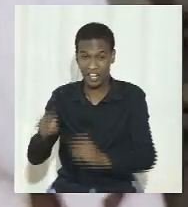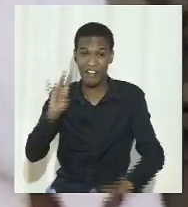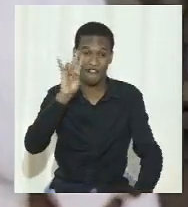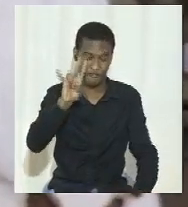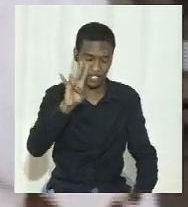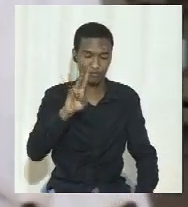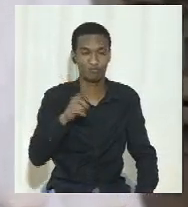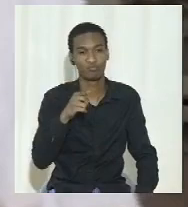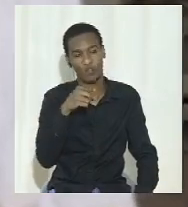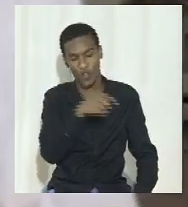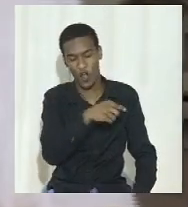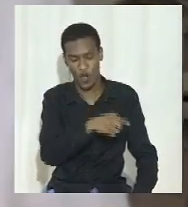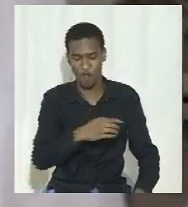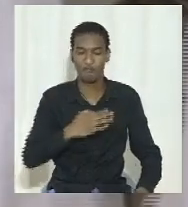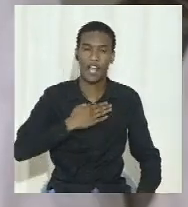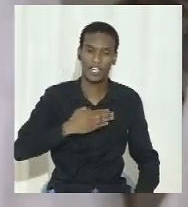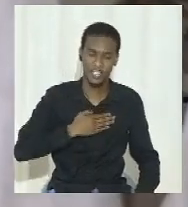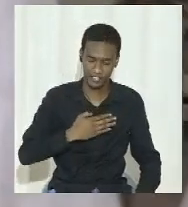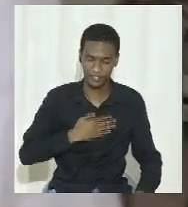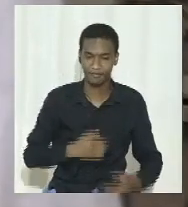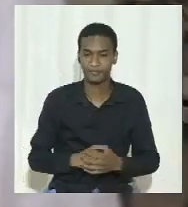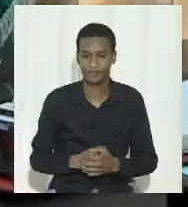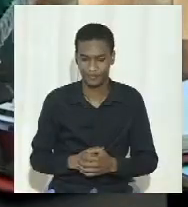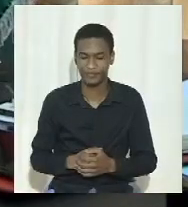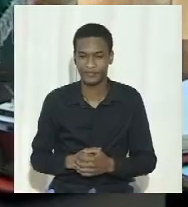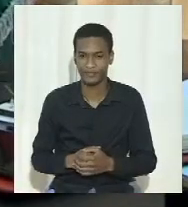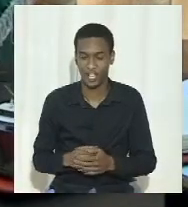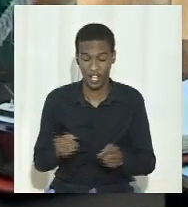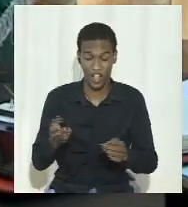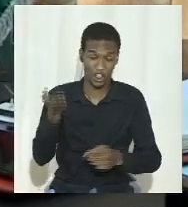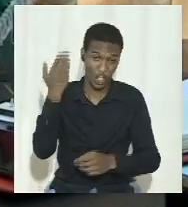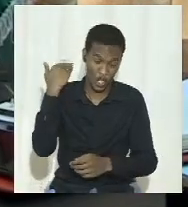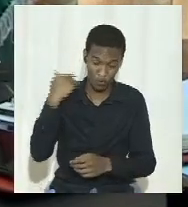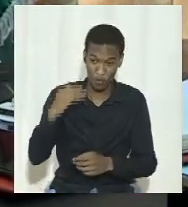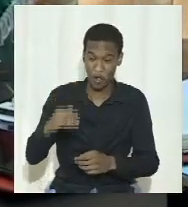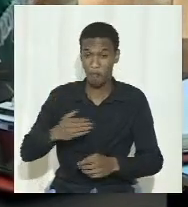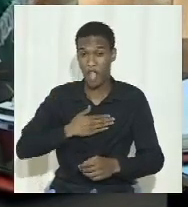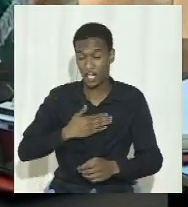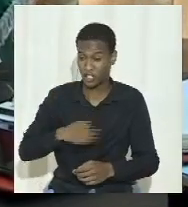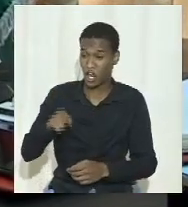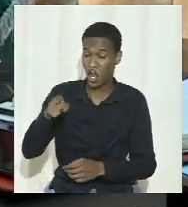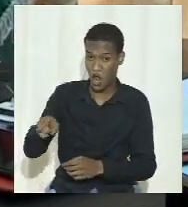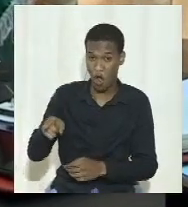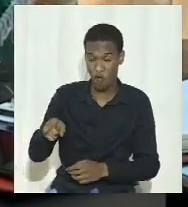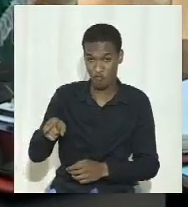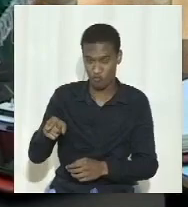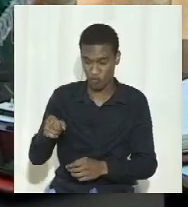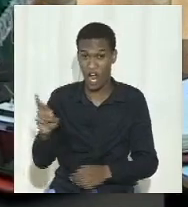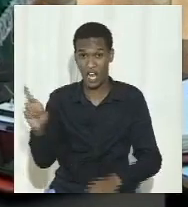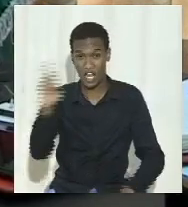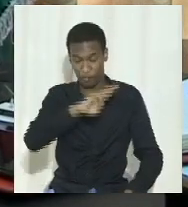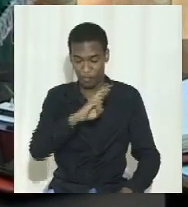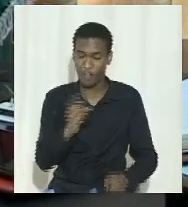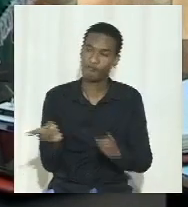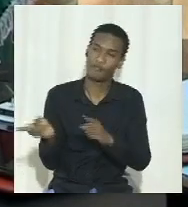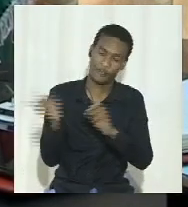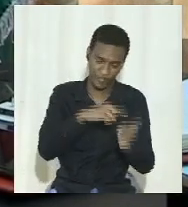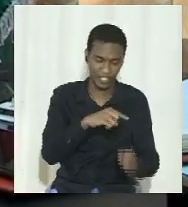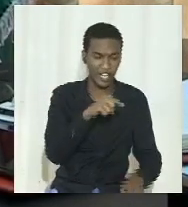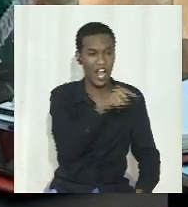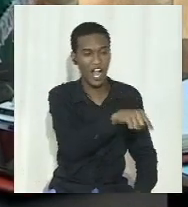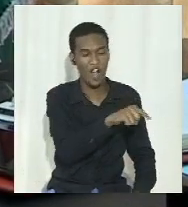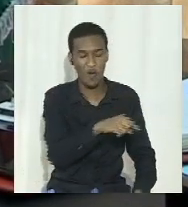ampasampito ianareo no mianatra ary ny 3e année ihany araky ny voalaza teo zany